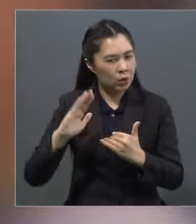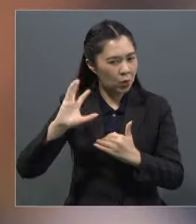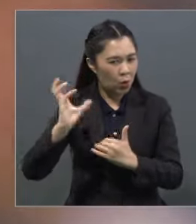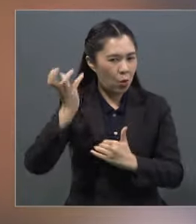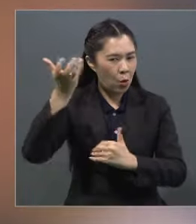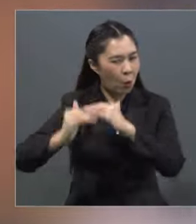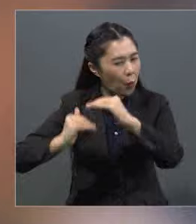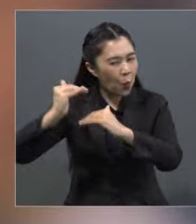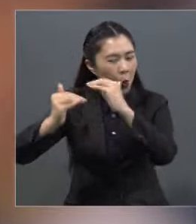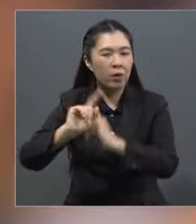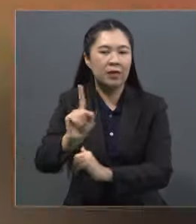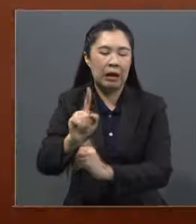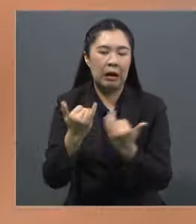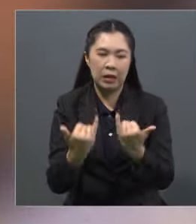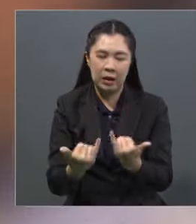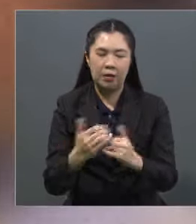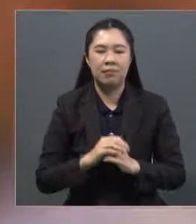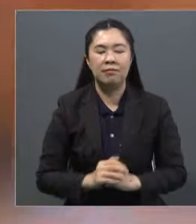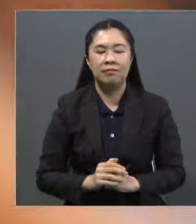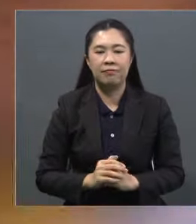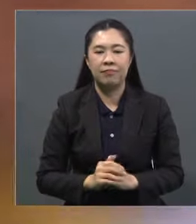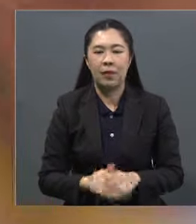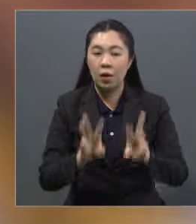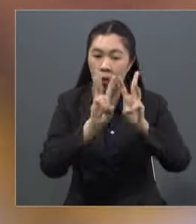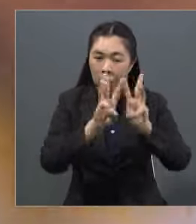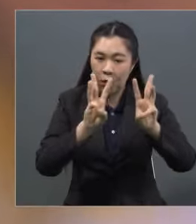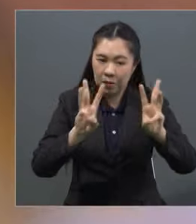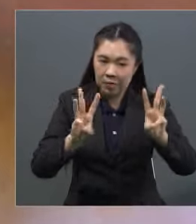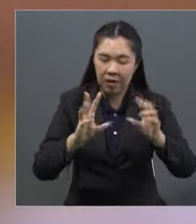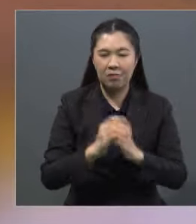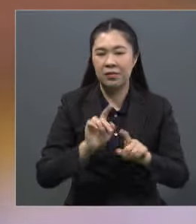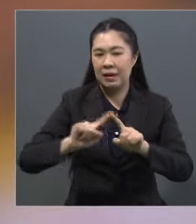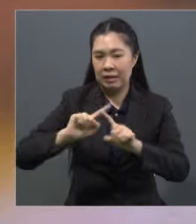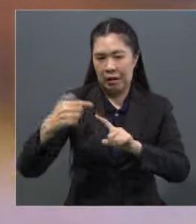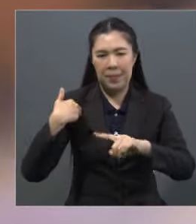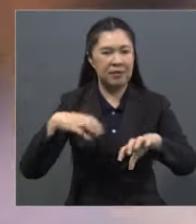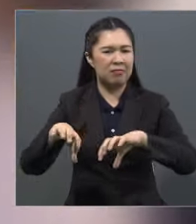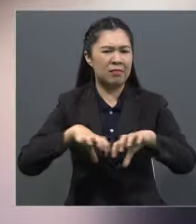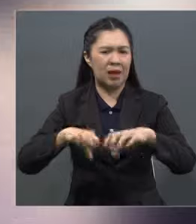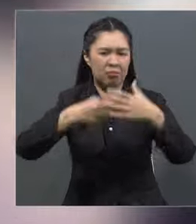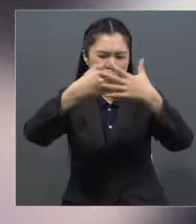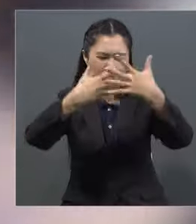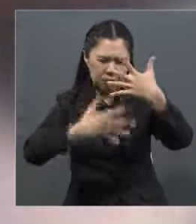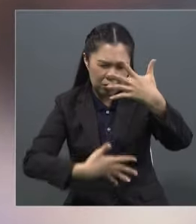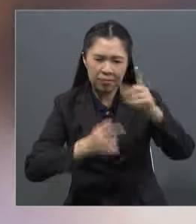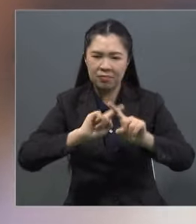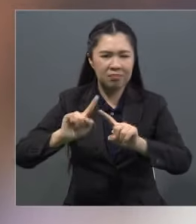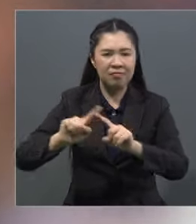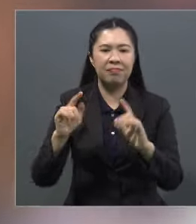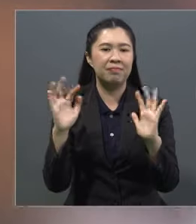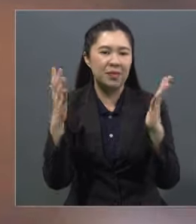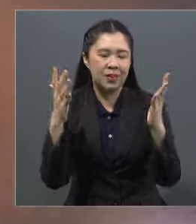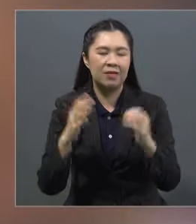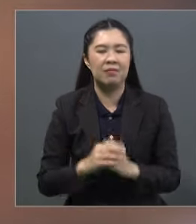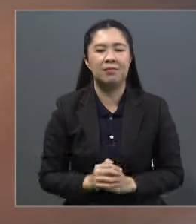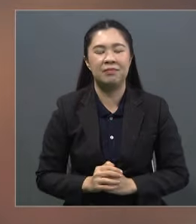วเด็กๆเนี่ยเขาดูอะไรกันเพราะว่าในโลกออนไลน์เนี่ยเขามีจัดเรตติ้งไหมไม่มีอ่ะใช่ไหมคะเพราะฉะนั้นค่ะ